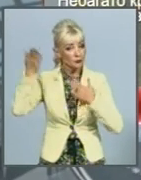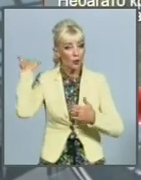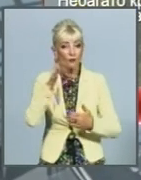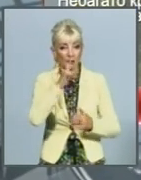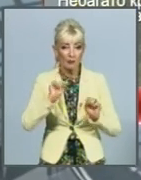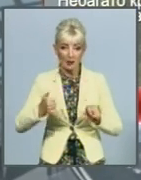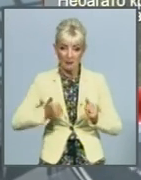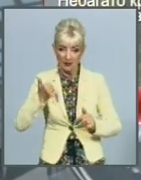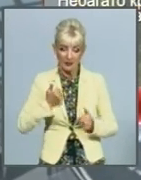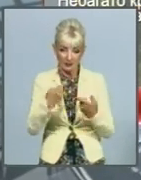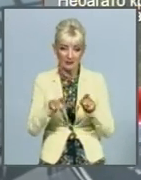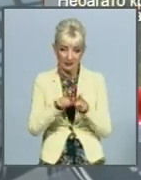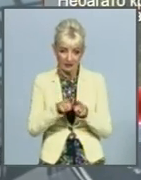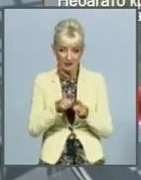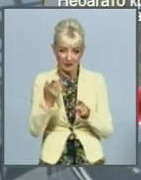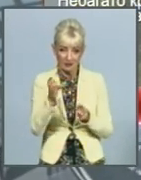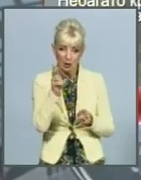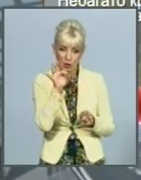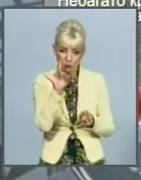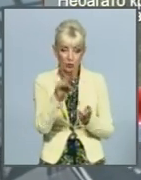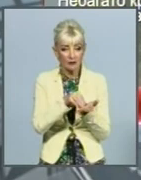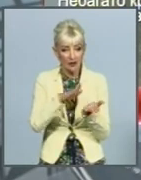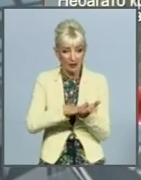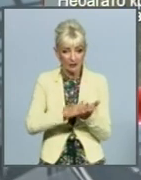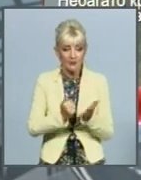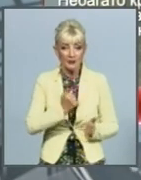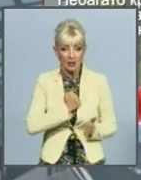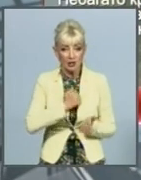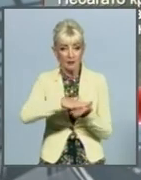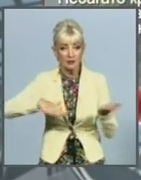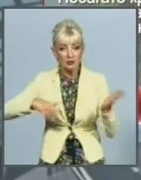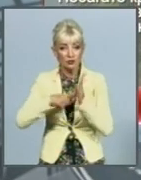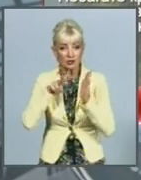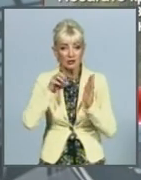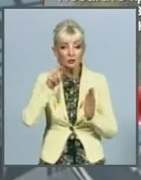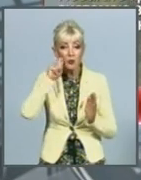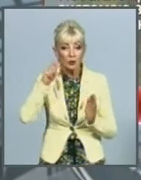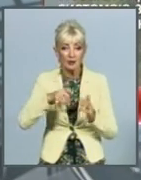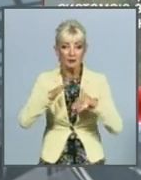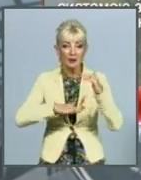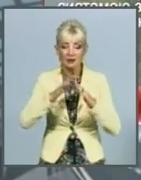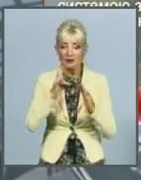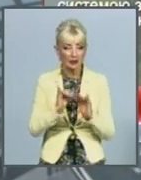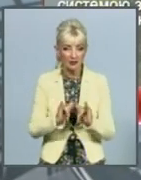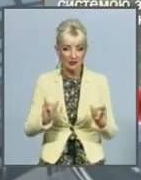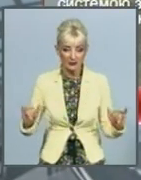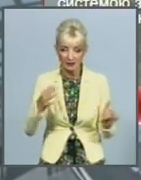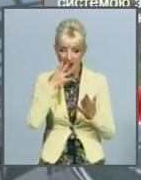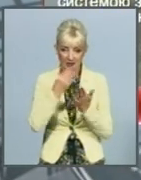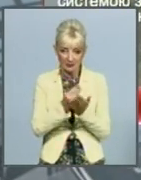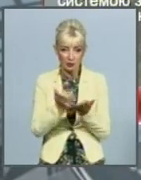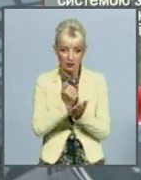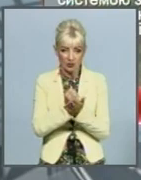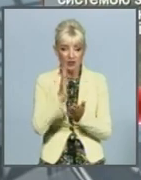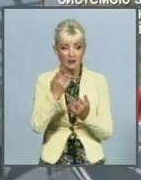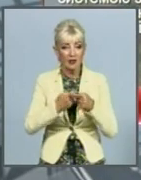похвалитися аналогічною системою зі збору даних. На жаль, наступні 6 років Україна практично не розвивала свої досягнення в цій